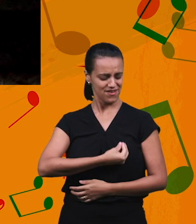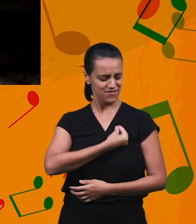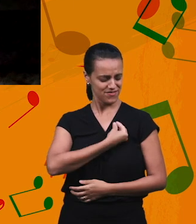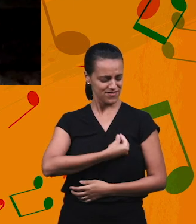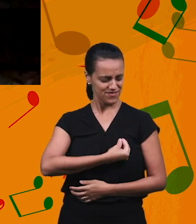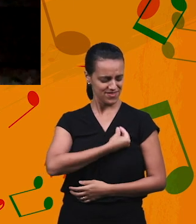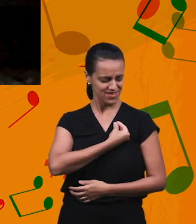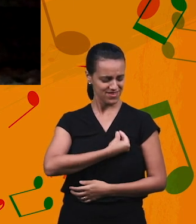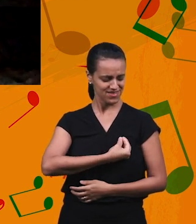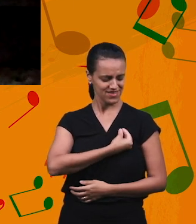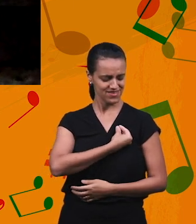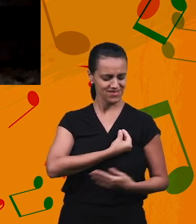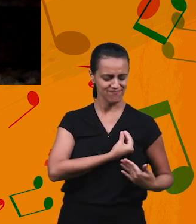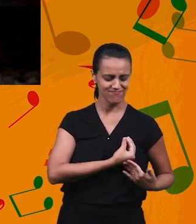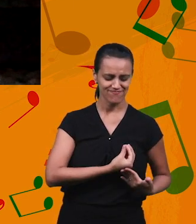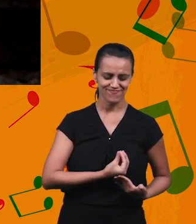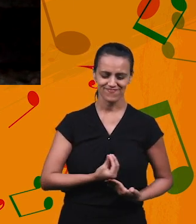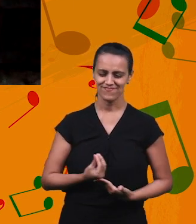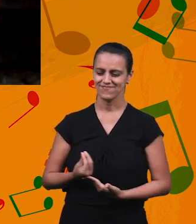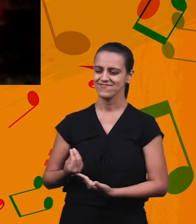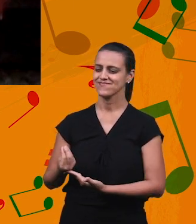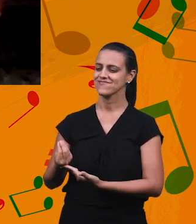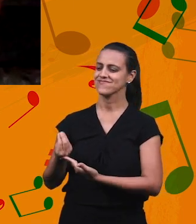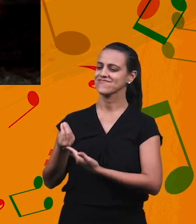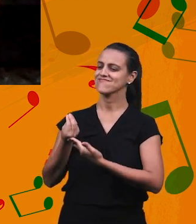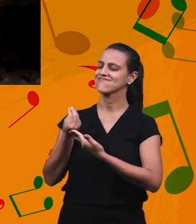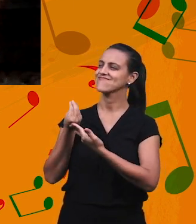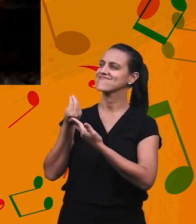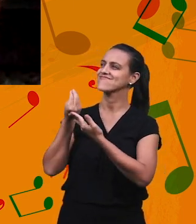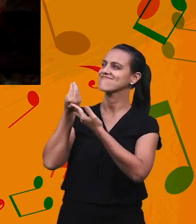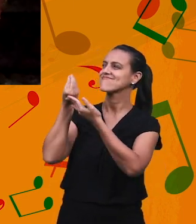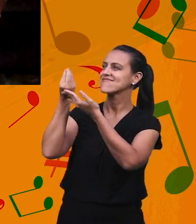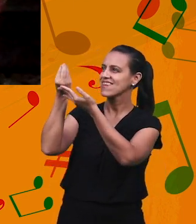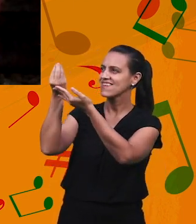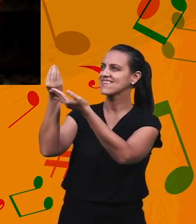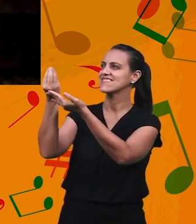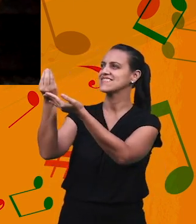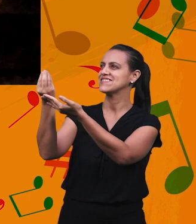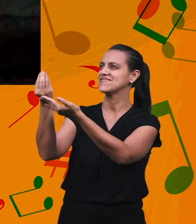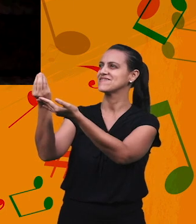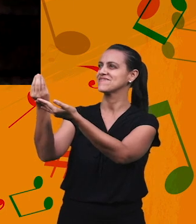Quero minha vida a te